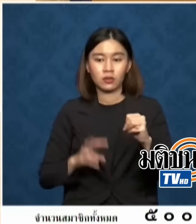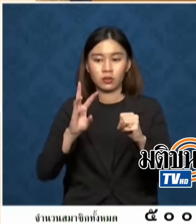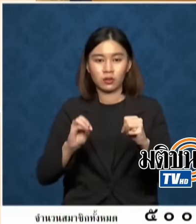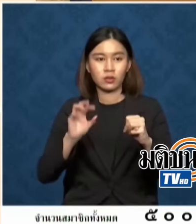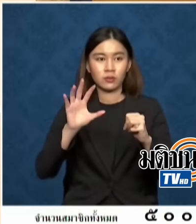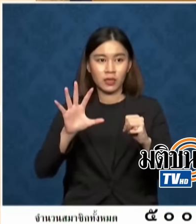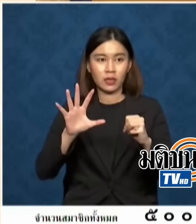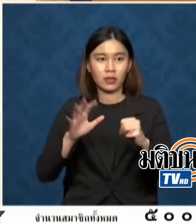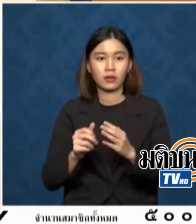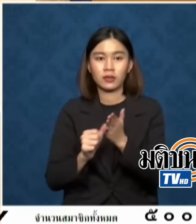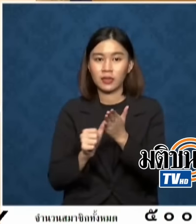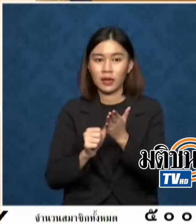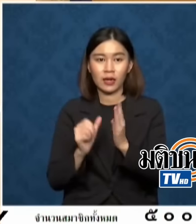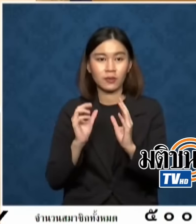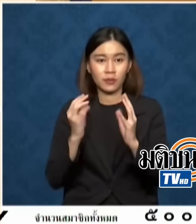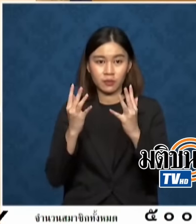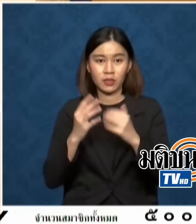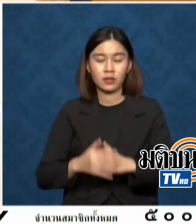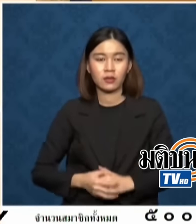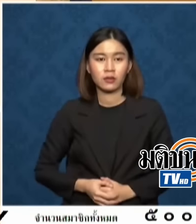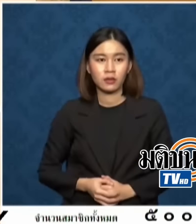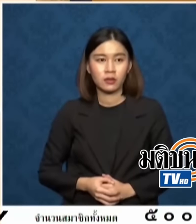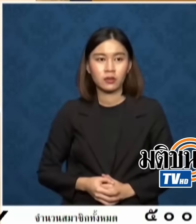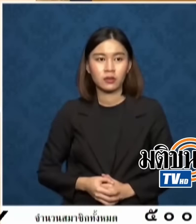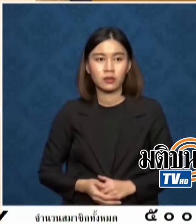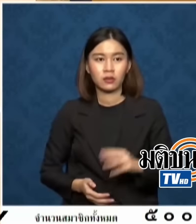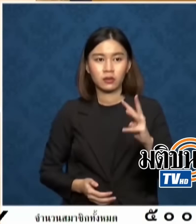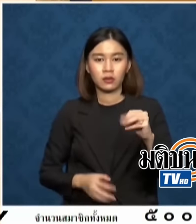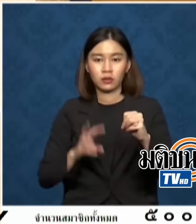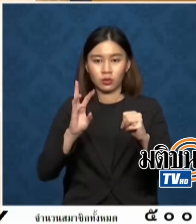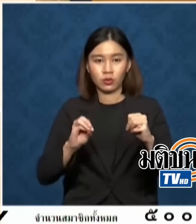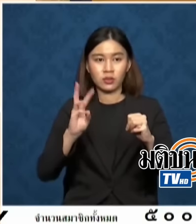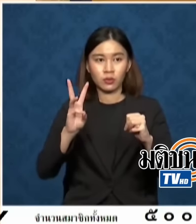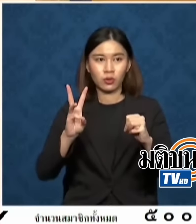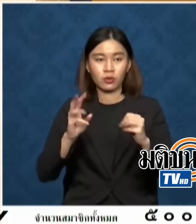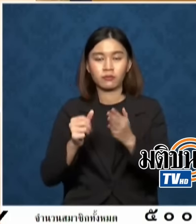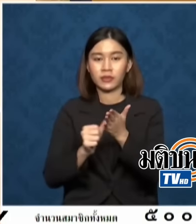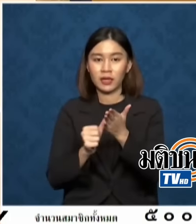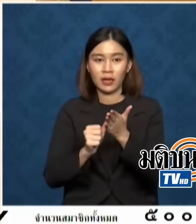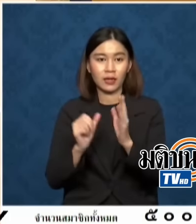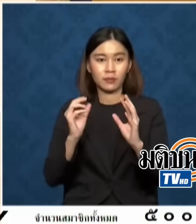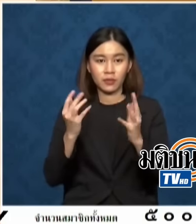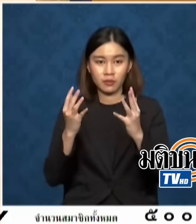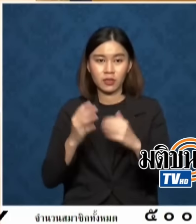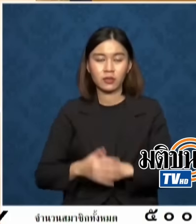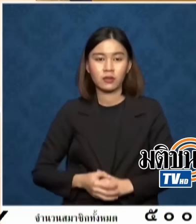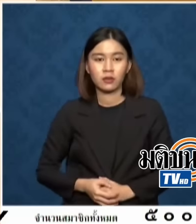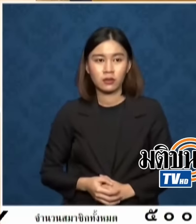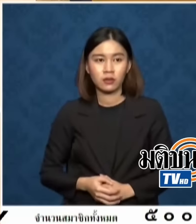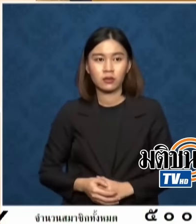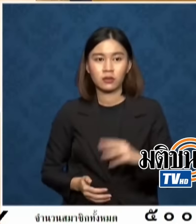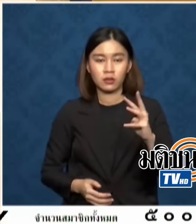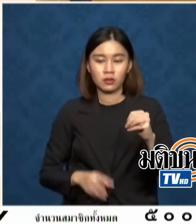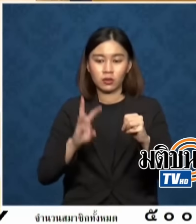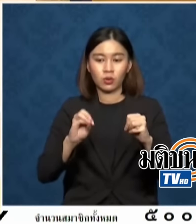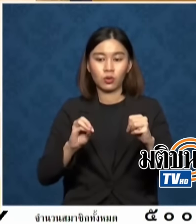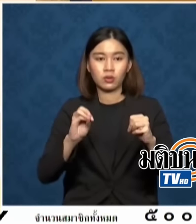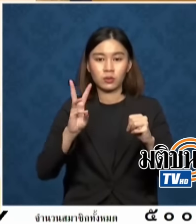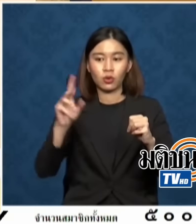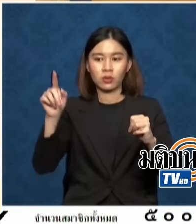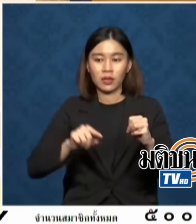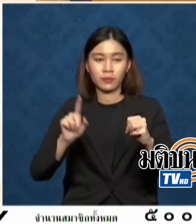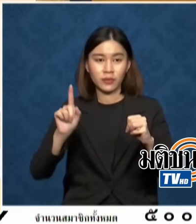า65ไม่มีการแก้ไขมาตรา66ไม่มีการแก้ไขมาตรา66